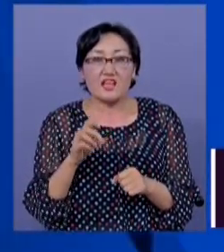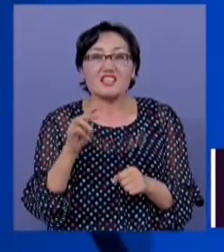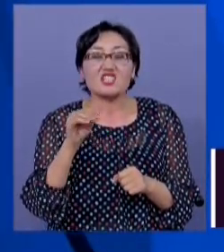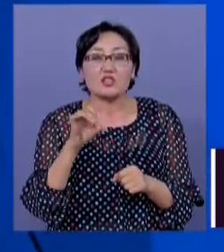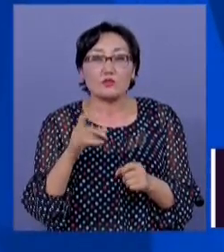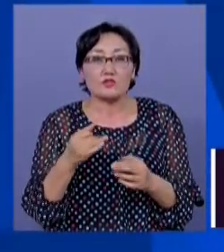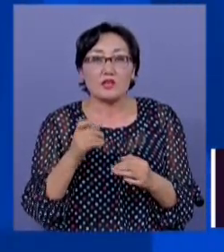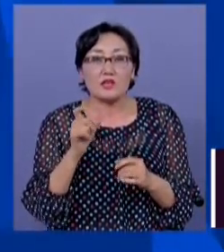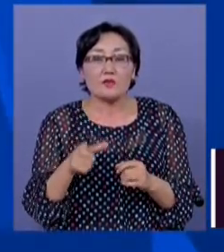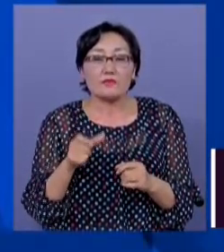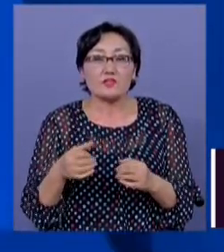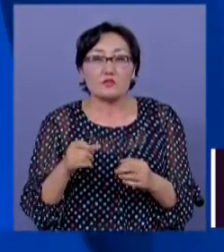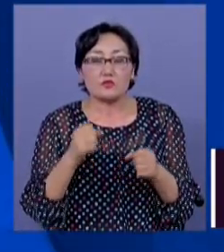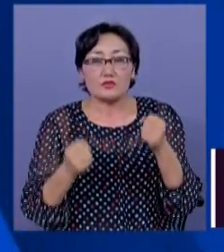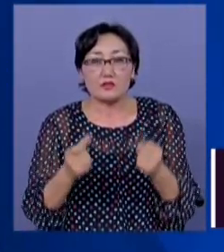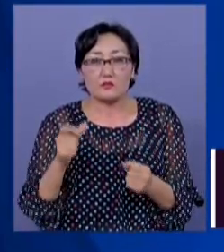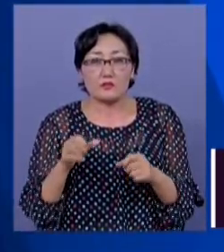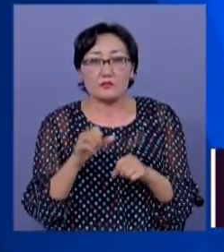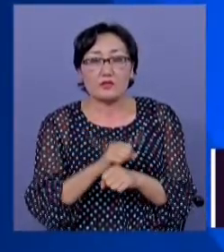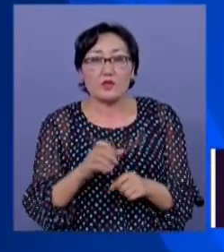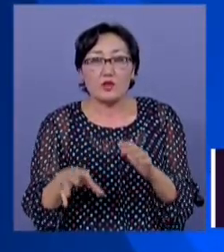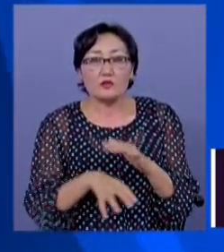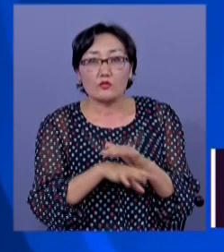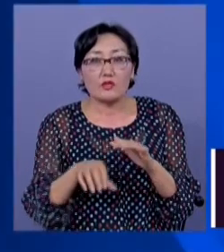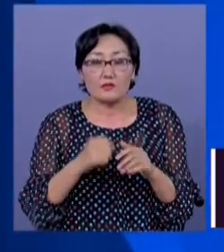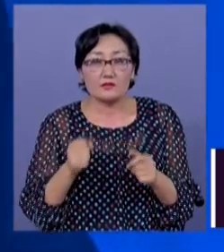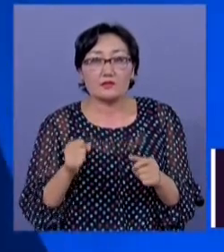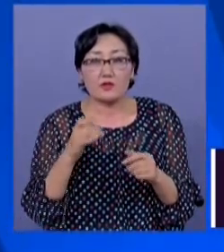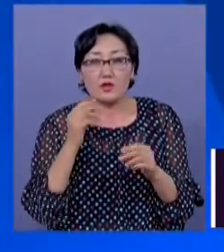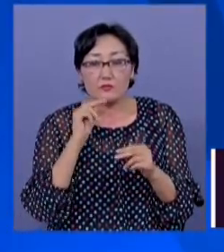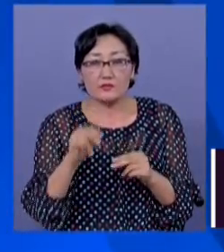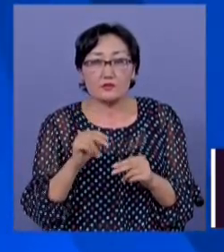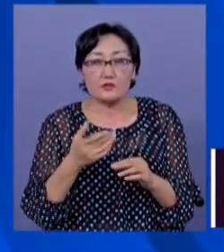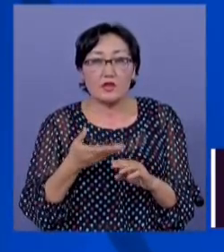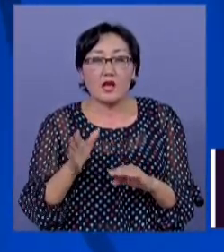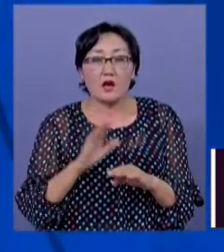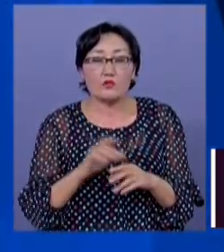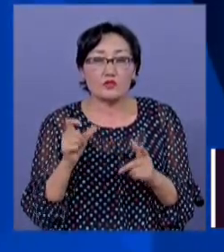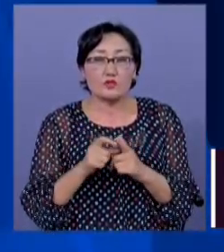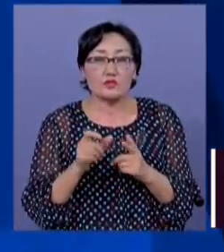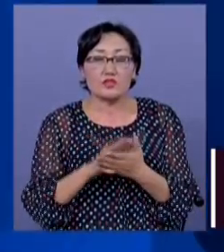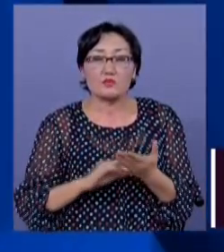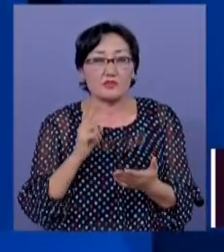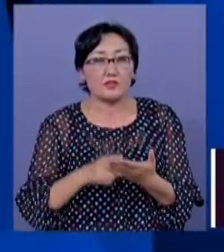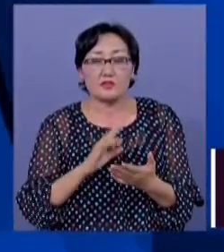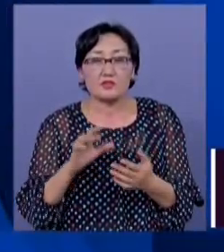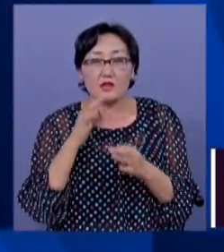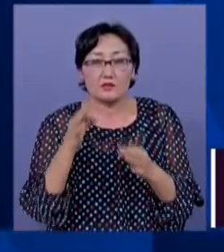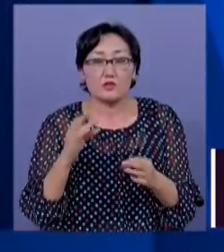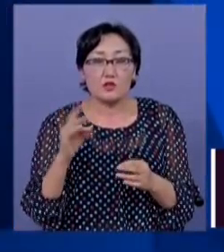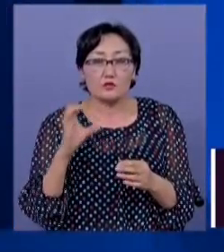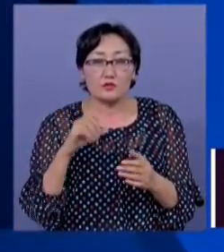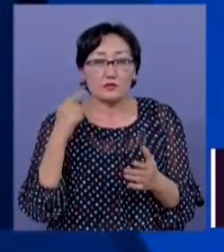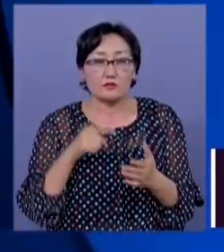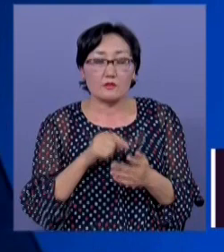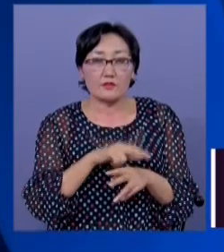сақшы жүргізушіге тап беріп, бейбіт тұрғынға ұрлап жатқан шығарсың деген сынды ауыр сөздерді еш дәлелсіз айтады. Нұрсултан